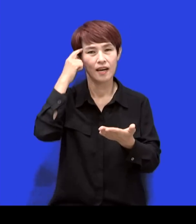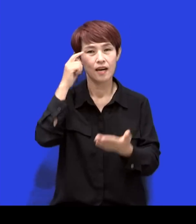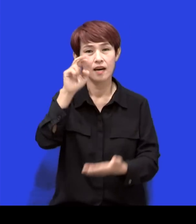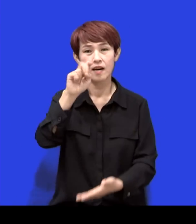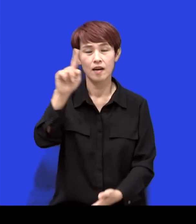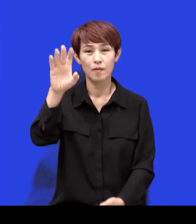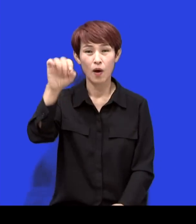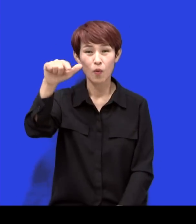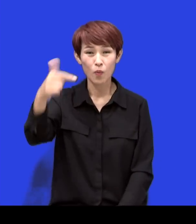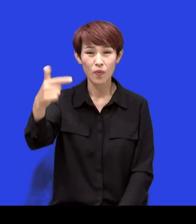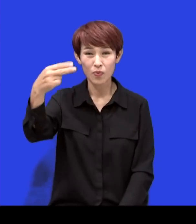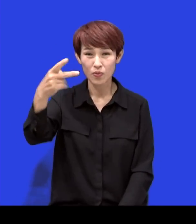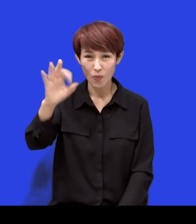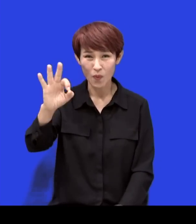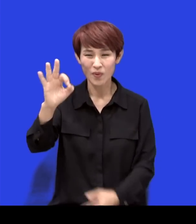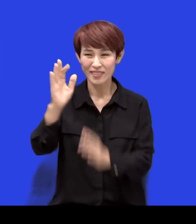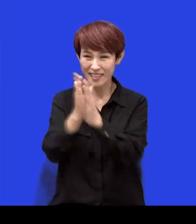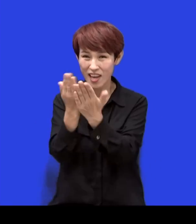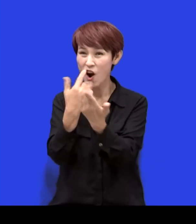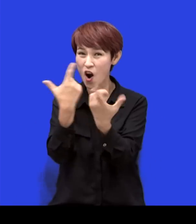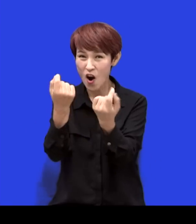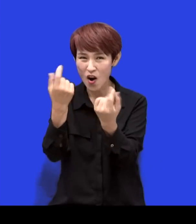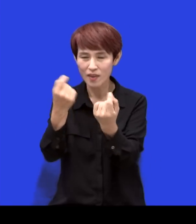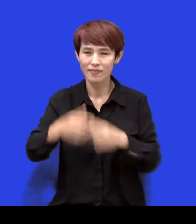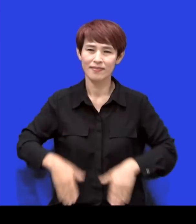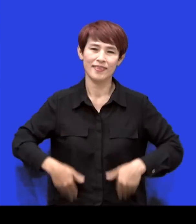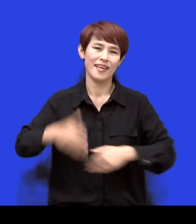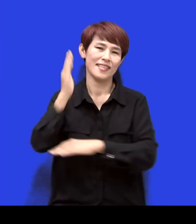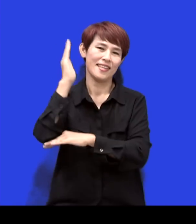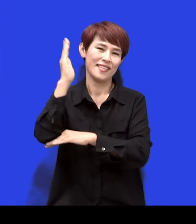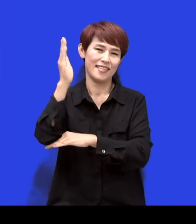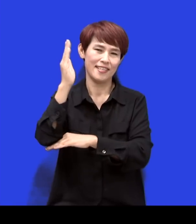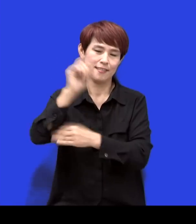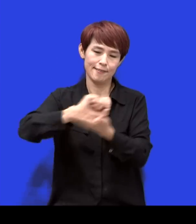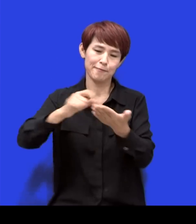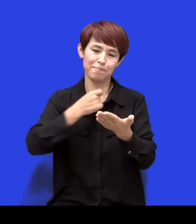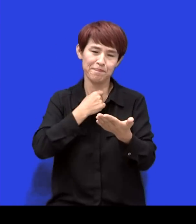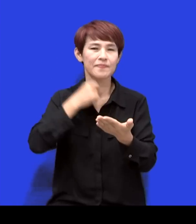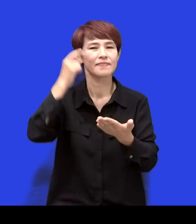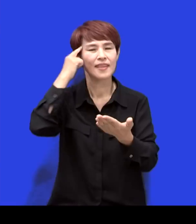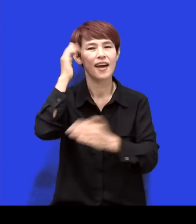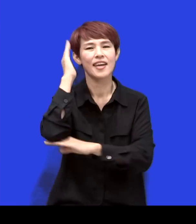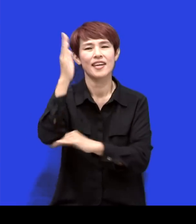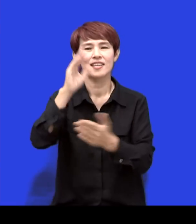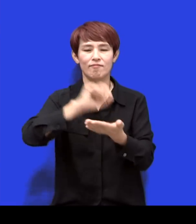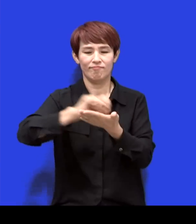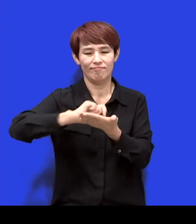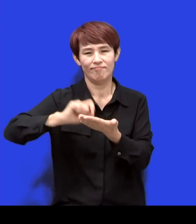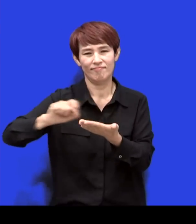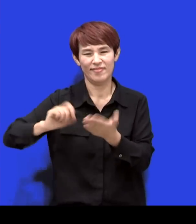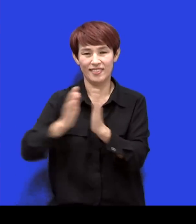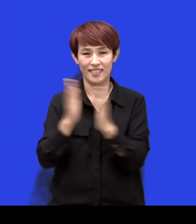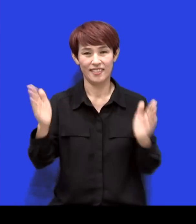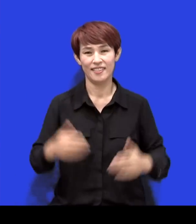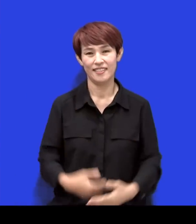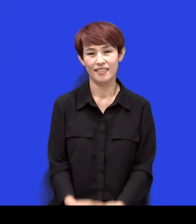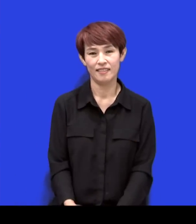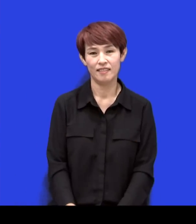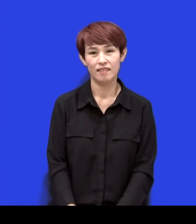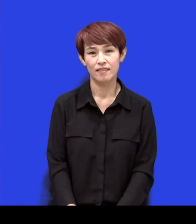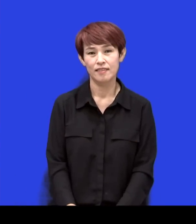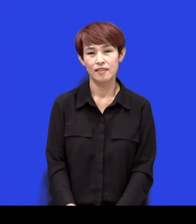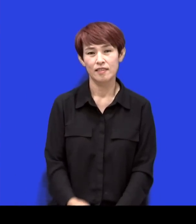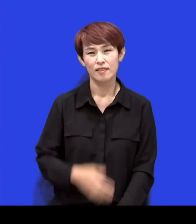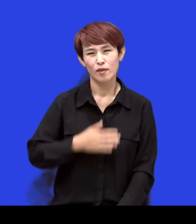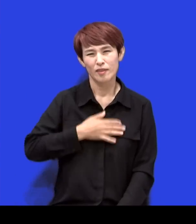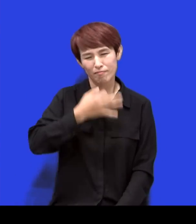초심으로 돌아가서 예. 망원동 브라더스 같은 따뜻한 동네 이야기를 한번 써보자. 예. 예, 그리고 그 당시 저도 이제 개인적으로 좀